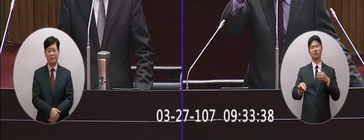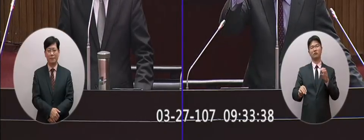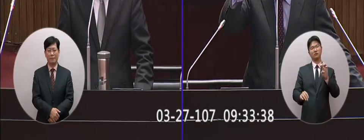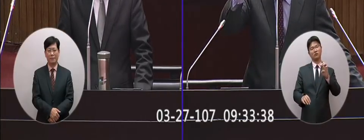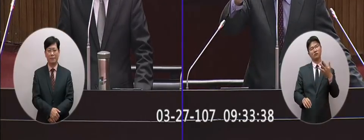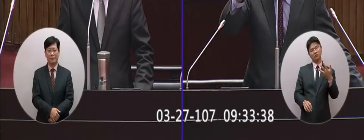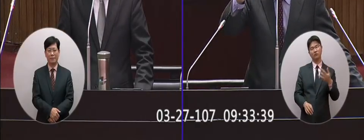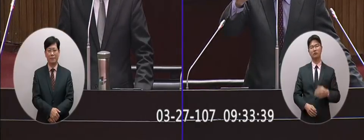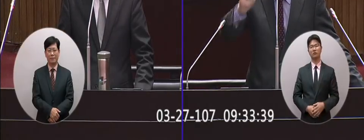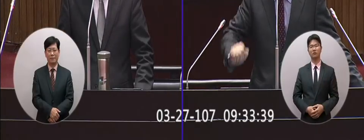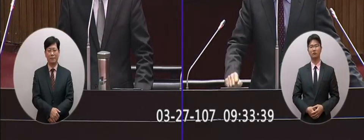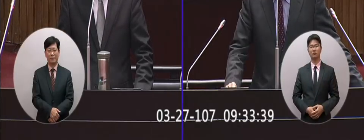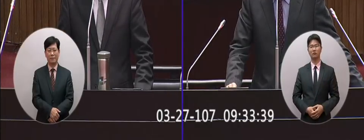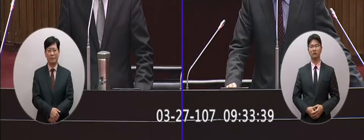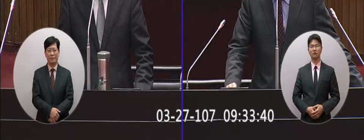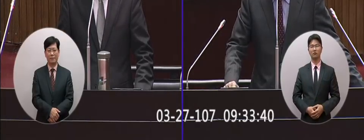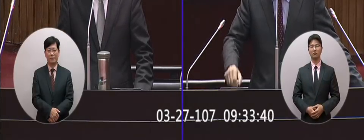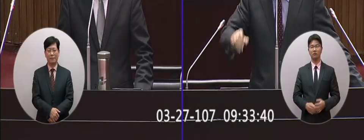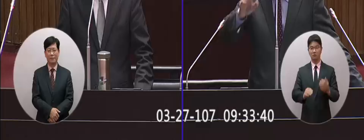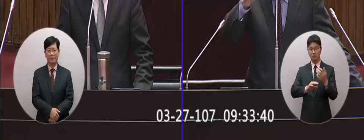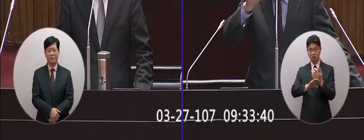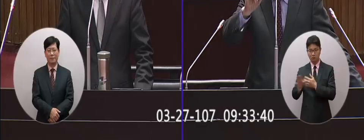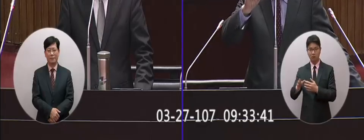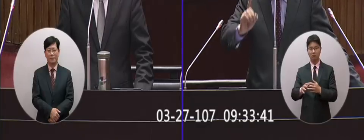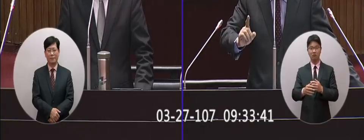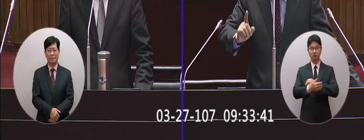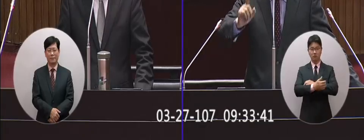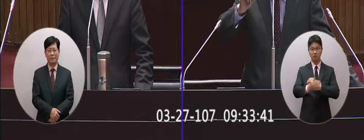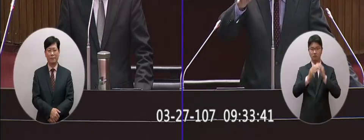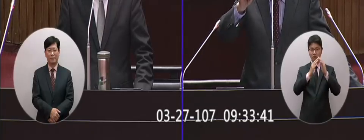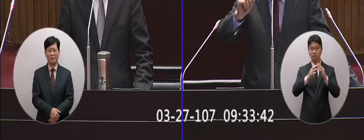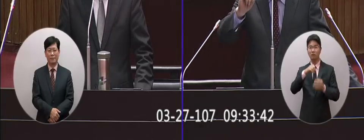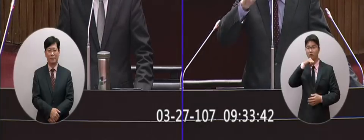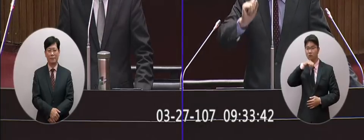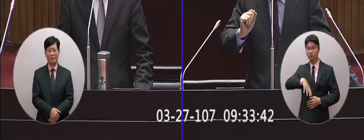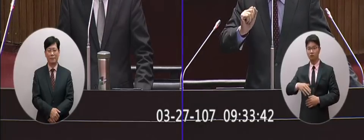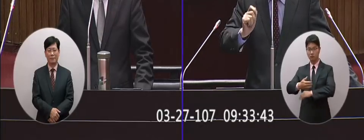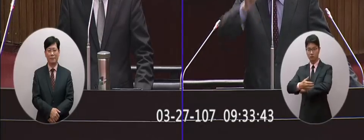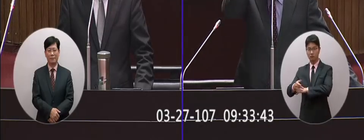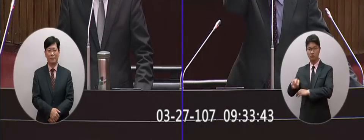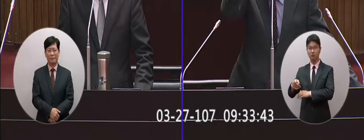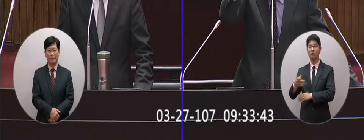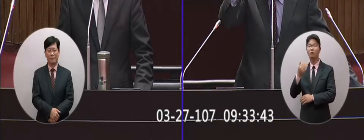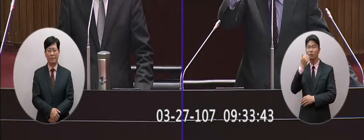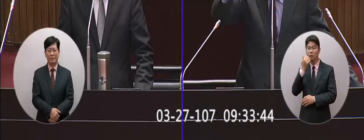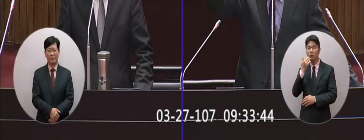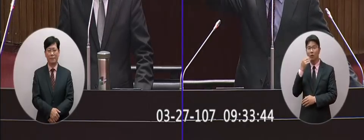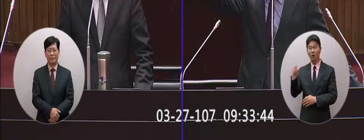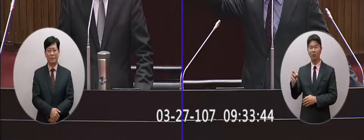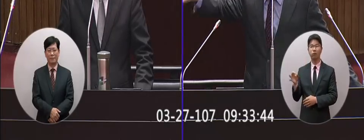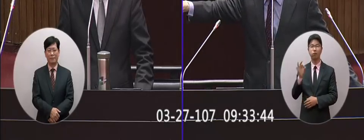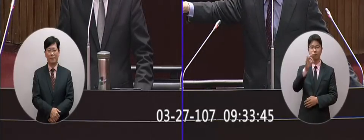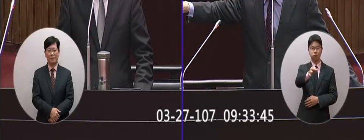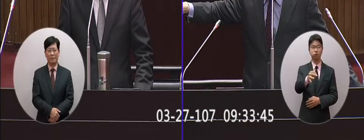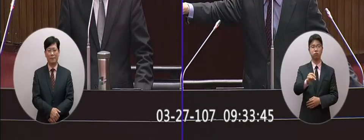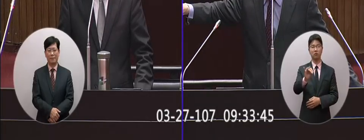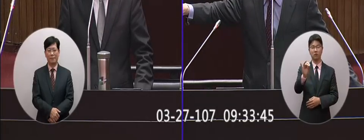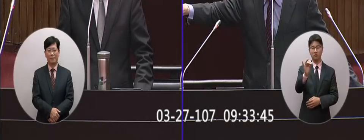那一样的五级县市里面，屏东县拿100块。缴100块，拿